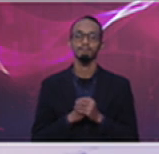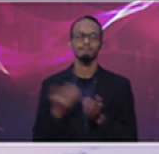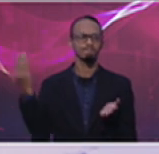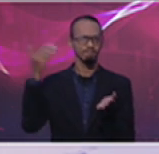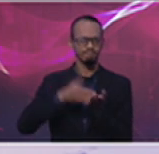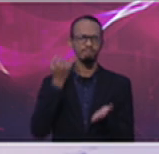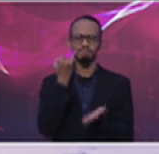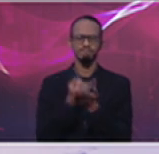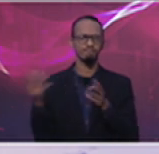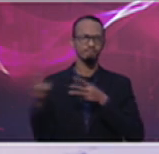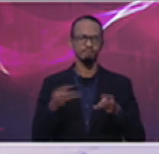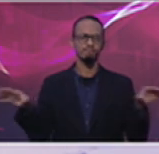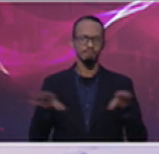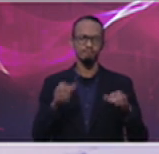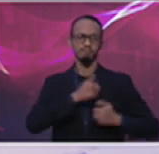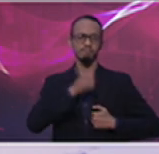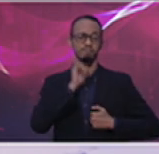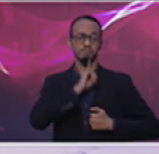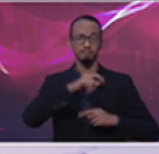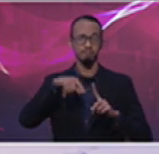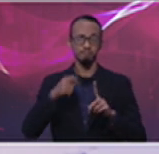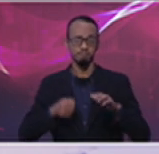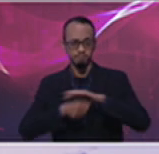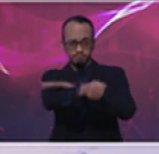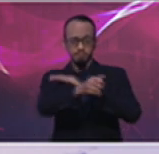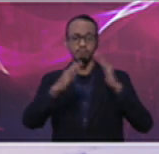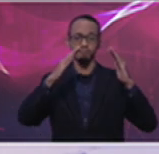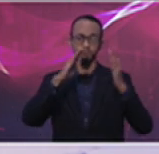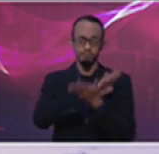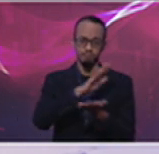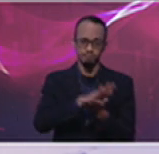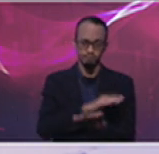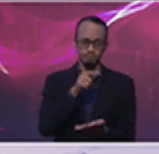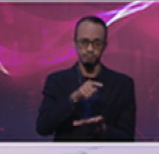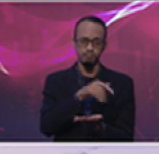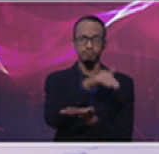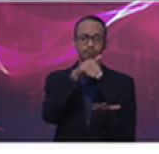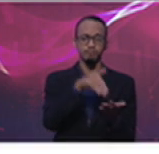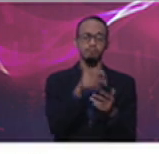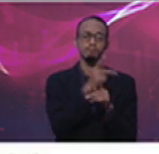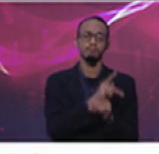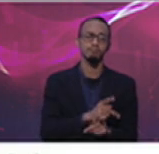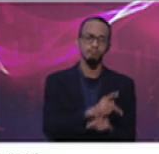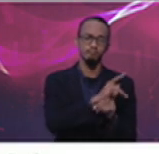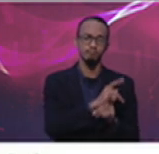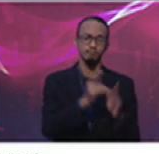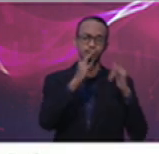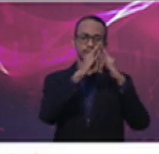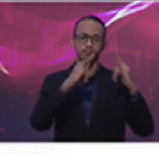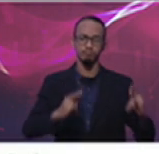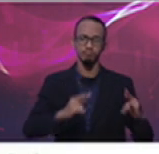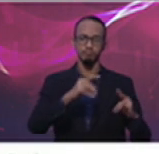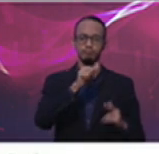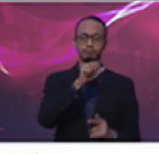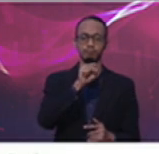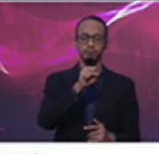lagi jenayah perang dilakukan tentera Israel apabila menyerang sekolah asma yang dijadikan tempat perlindungan di kem pelarian